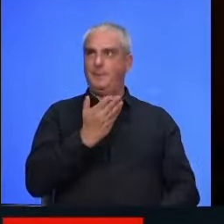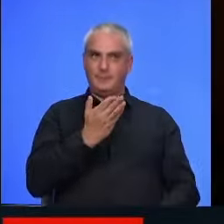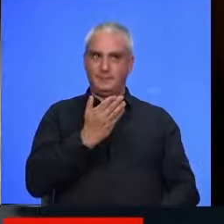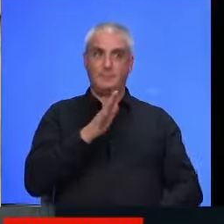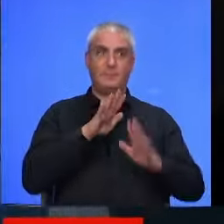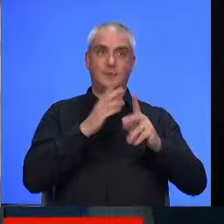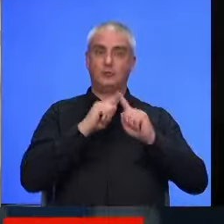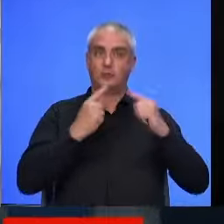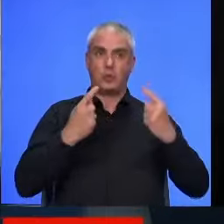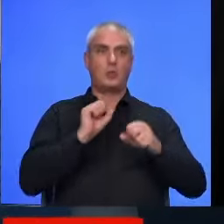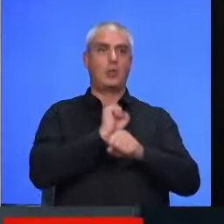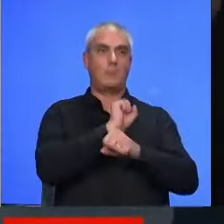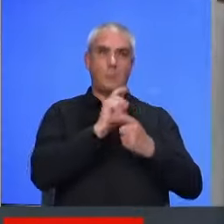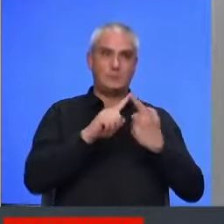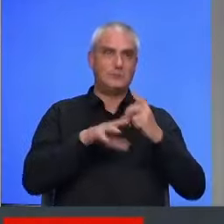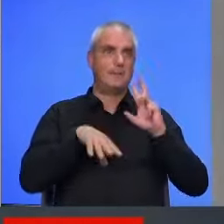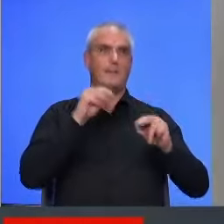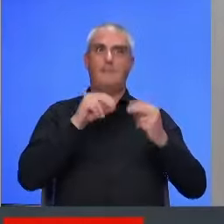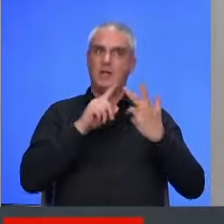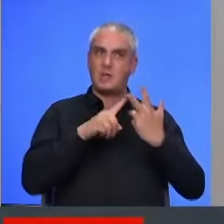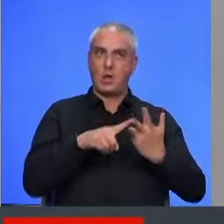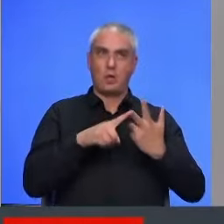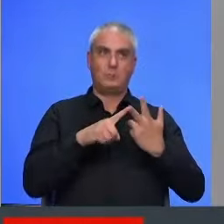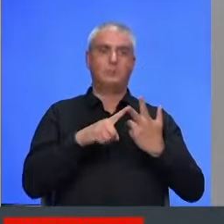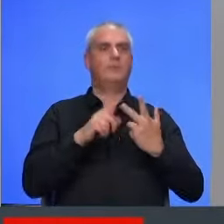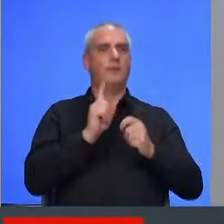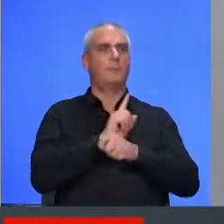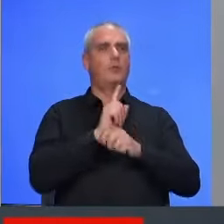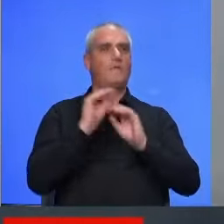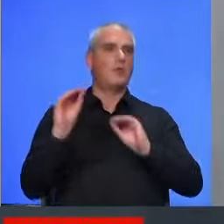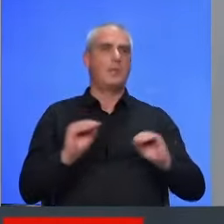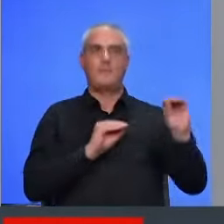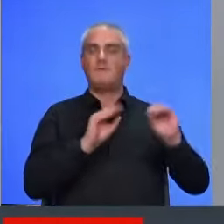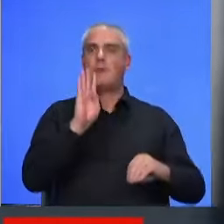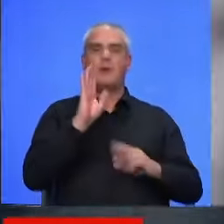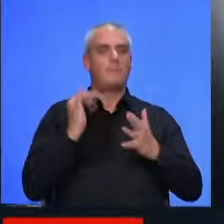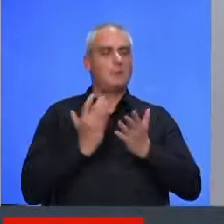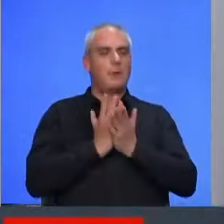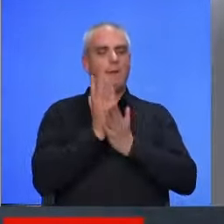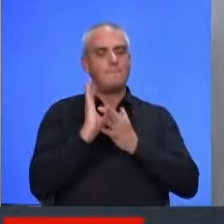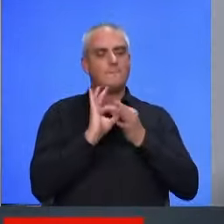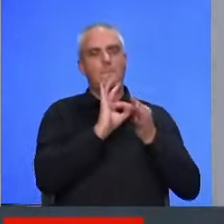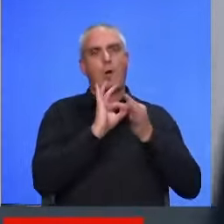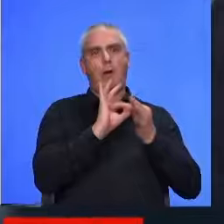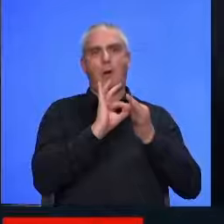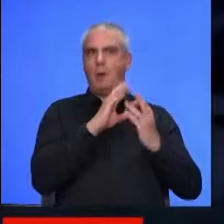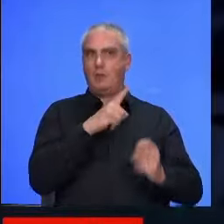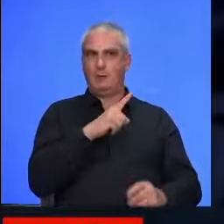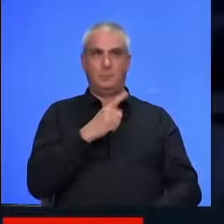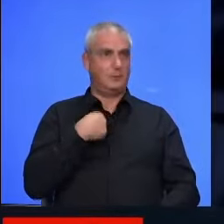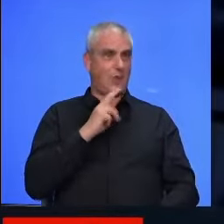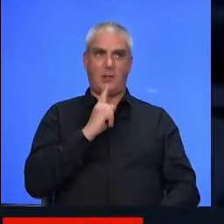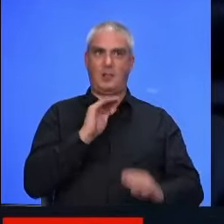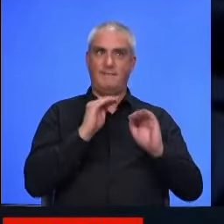בממשלות השונות, באופוזיציה, בבחירות ובתקופות המעבר. ברוורמן תמיד היה שם. אני לא יכול